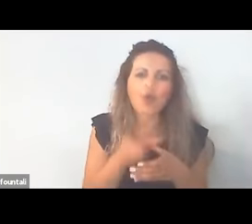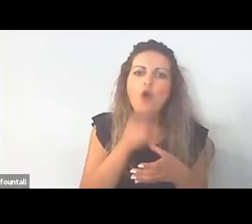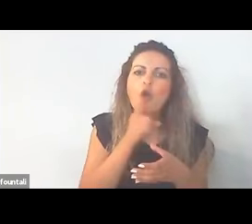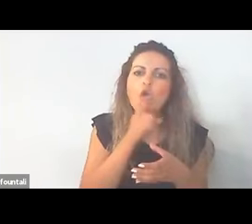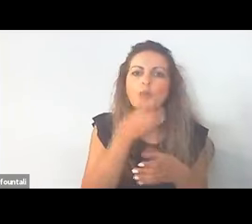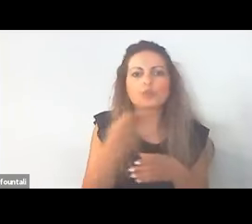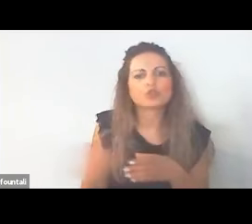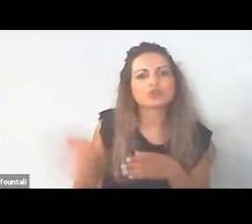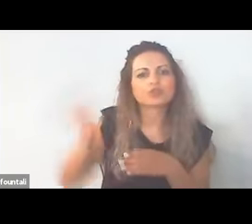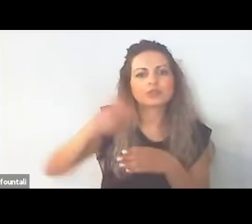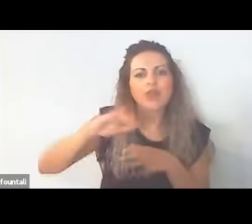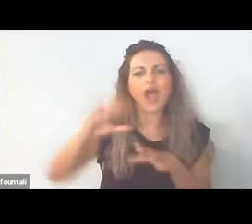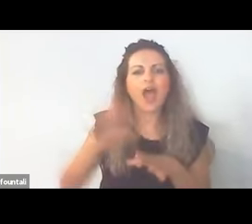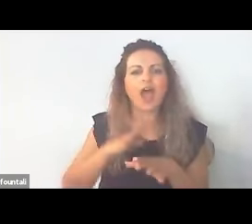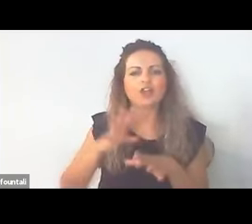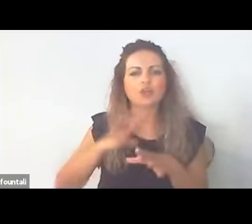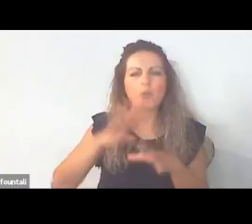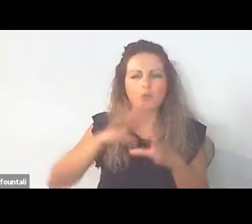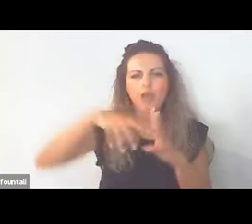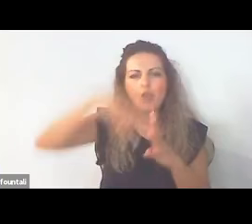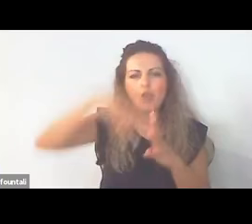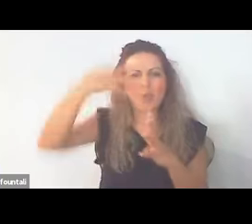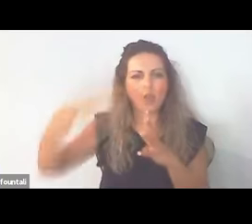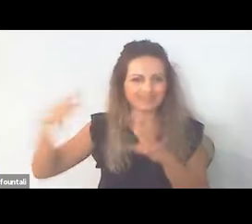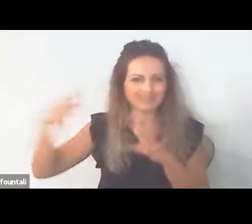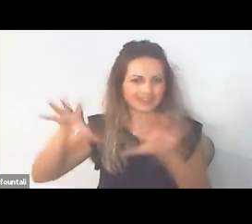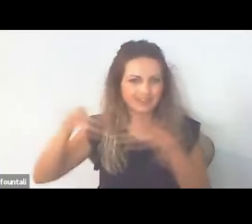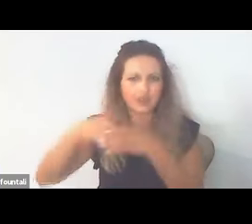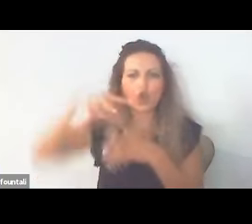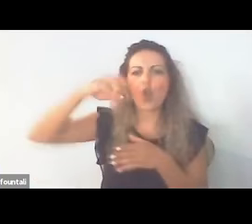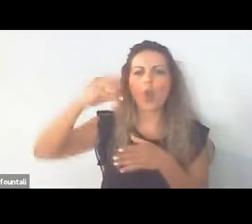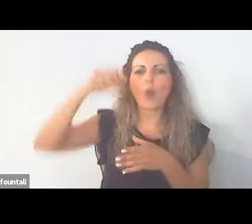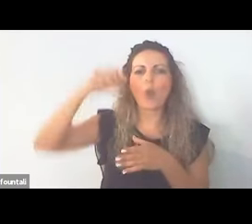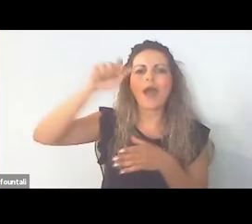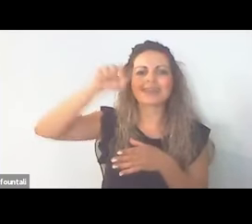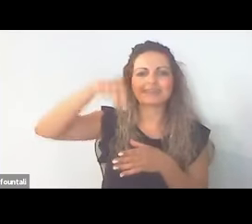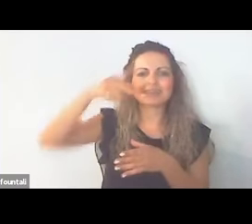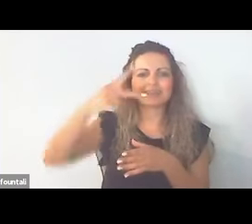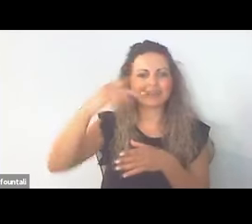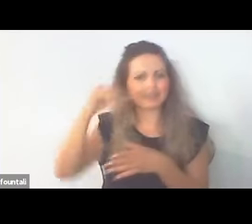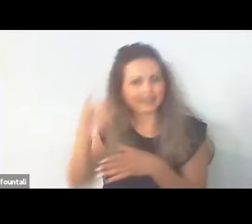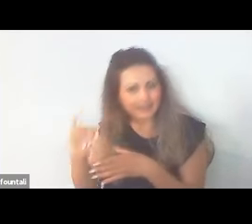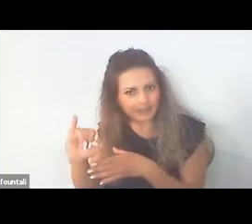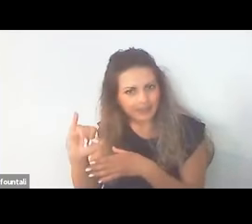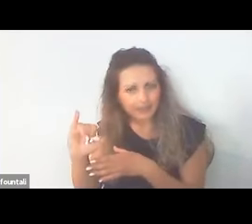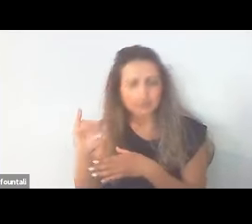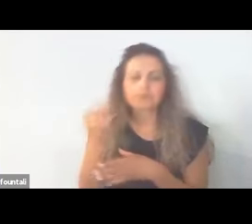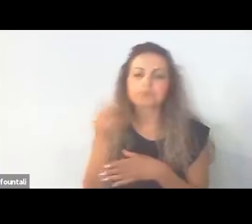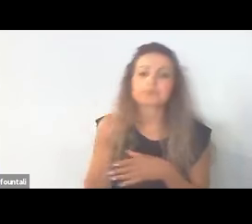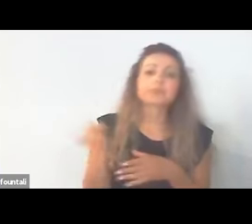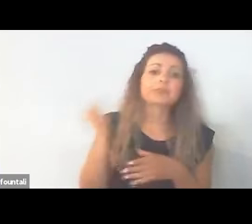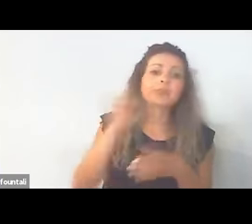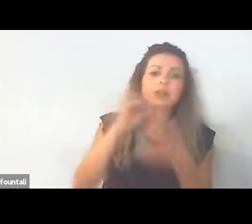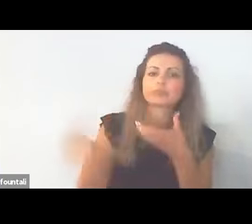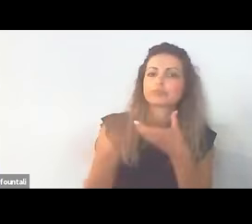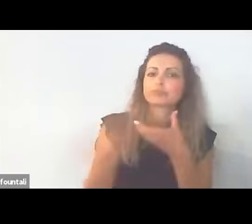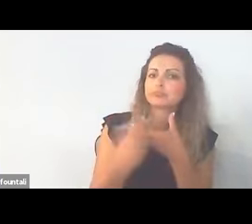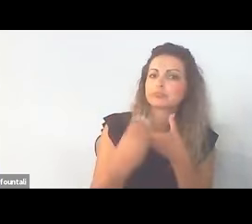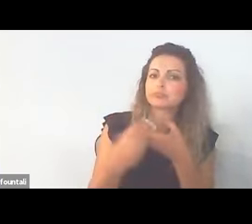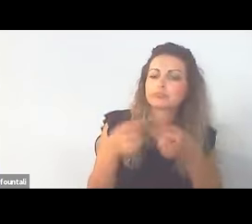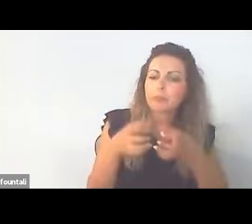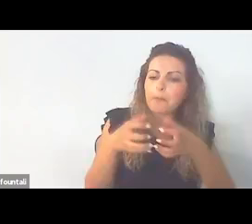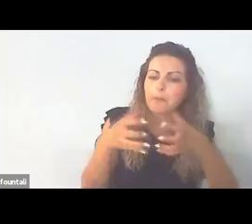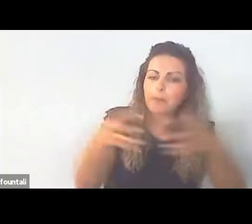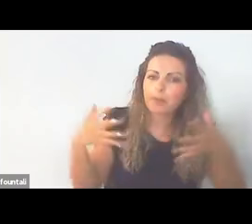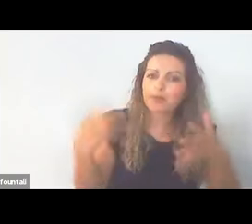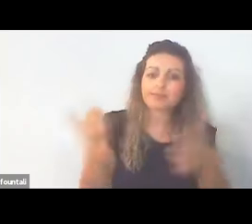ατόμων. Την εμπλοκή όλο και περισσότερο, όλο και μεγαλύτερων κομματιών των γυναικών, την ενδυνάμωση και τη χειραφέτηση των